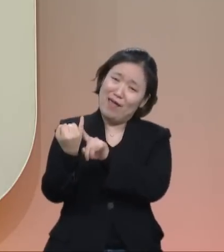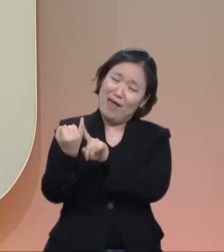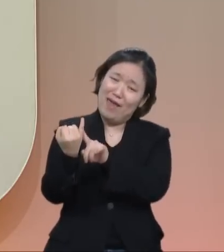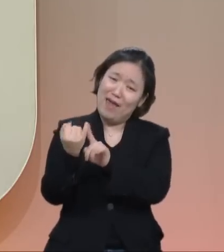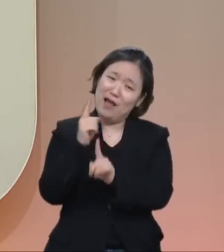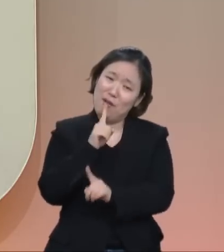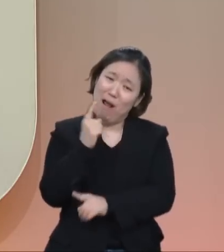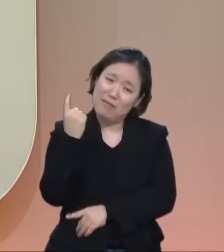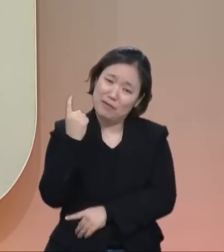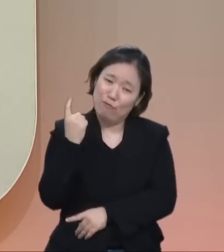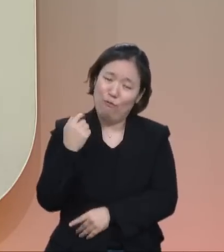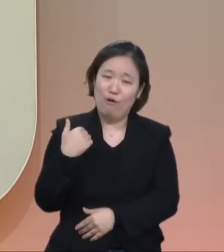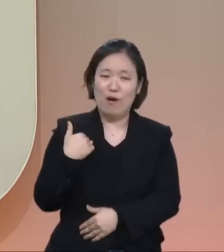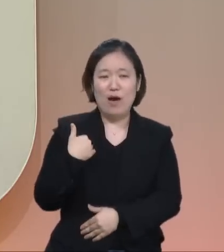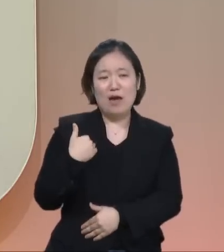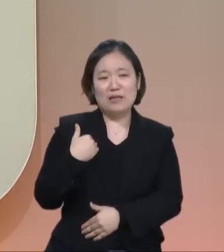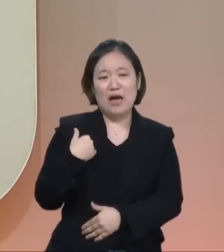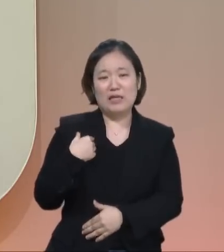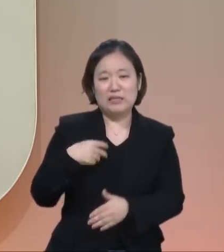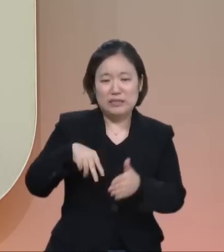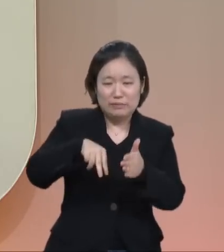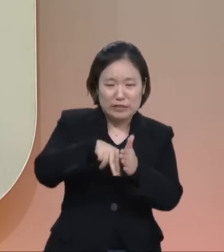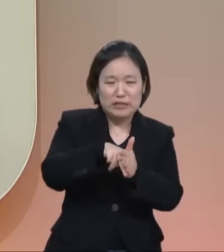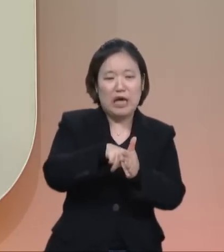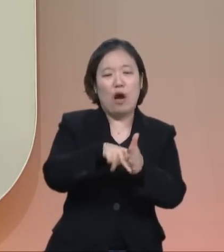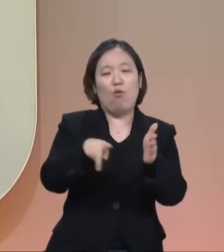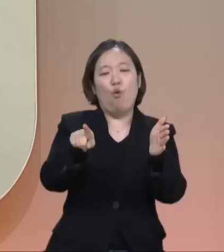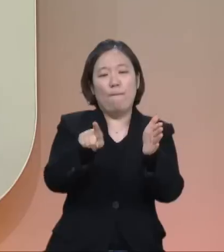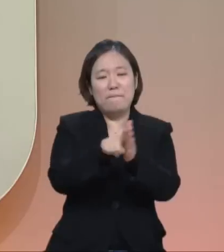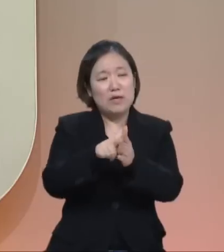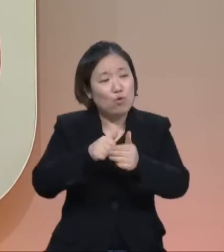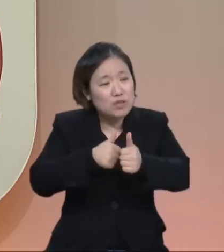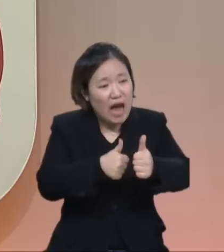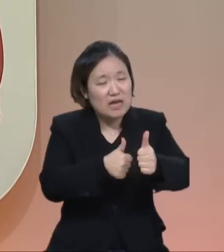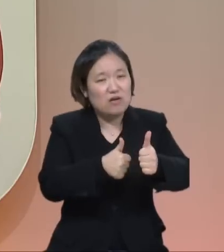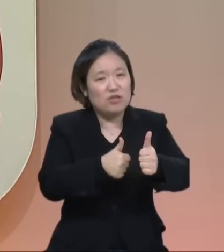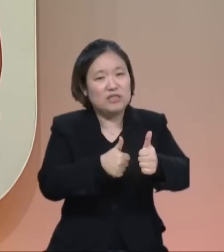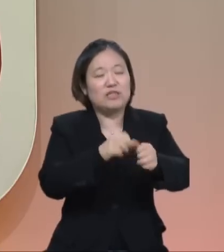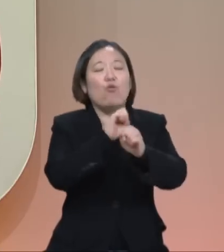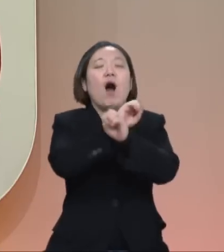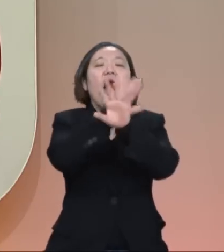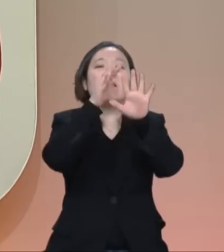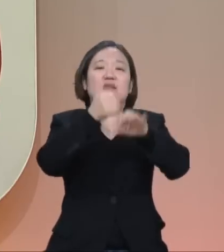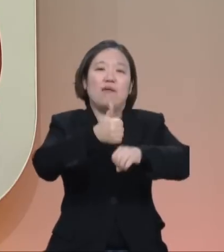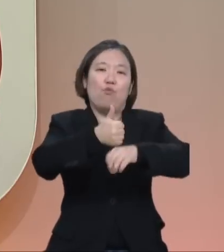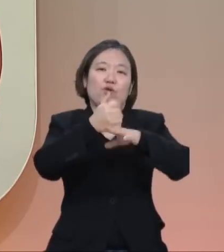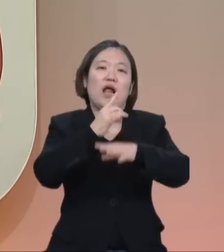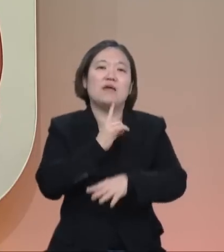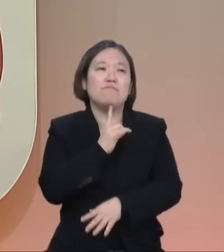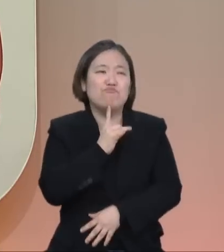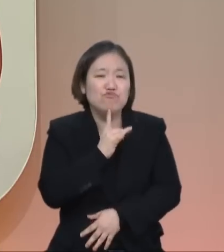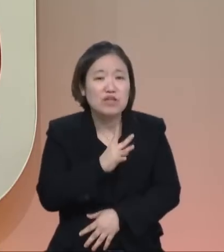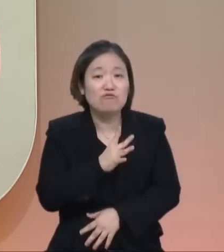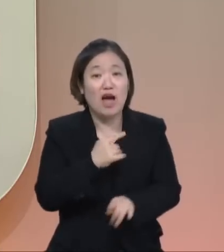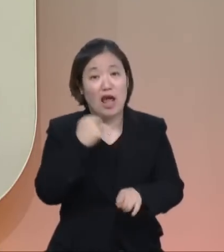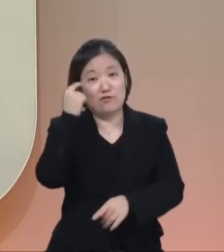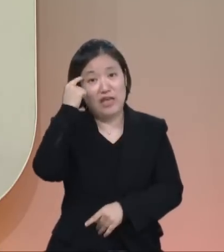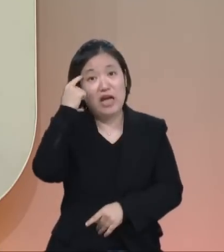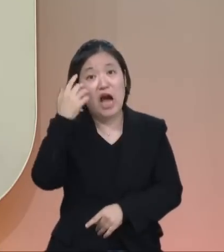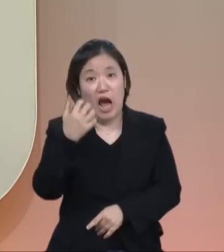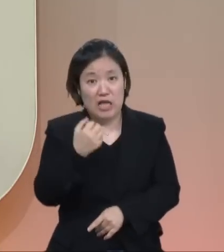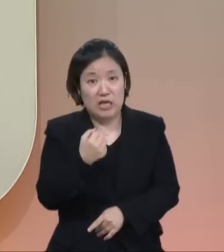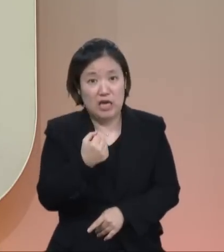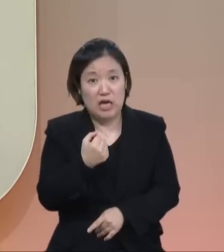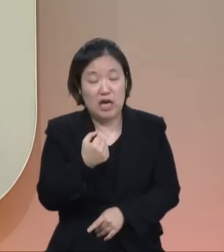아 내가 지금 의지할 것은 오지 부처님 관세음보살뿐이 없구나라는 마음을 일으키면서